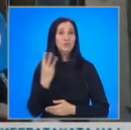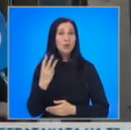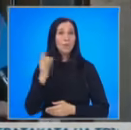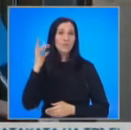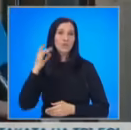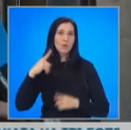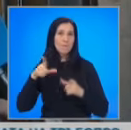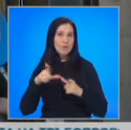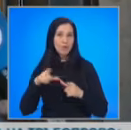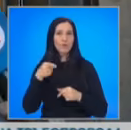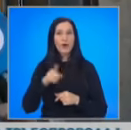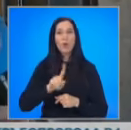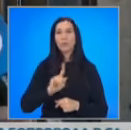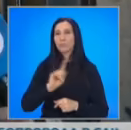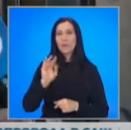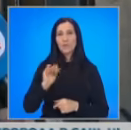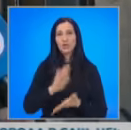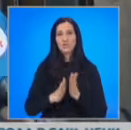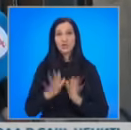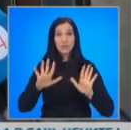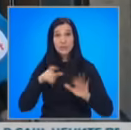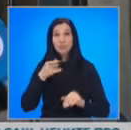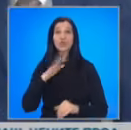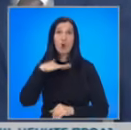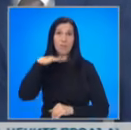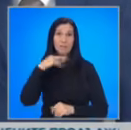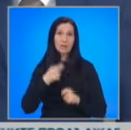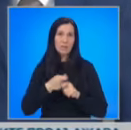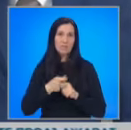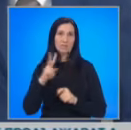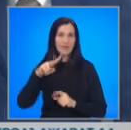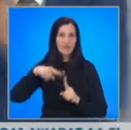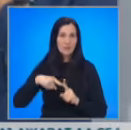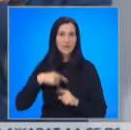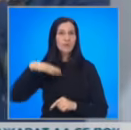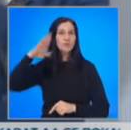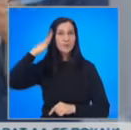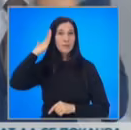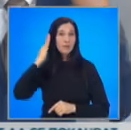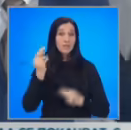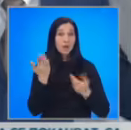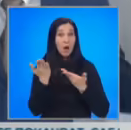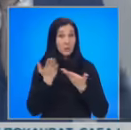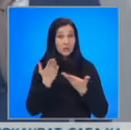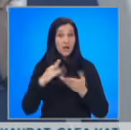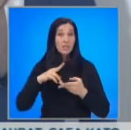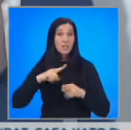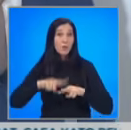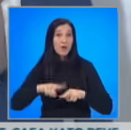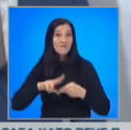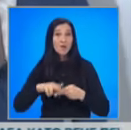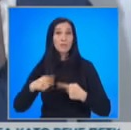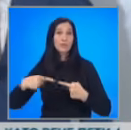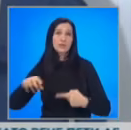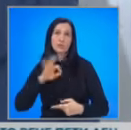беше свършено за 10 години, ще се опитаме да свършим за 2 месеца. А служебният министър на образованието Николай Денков по традиция